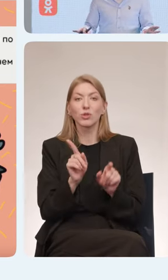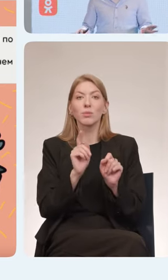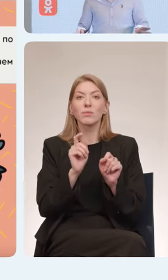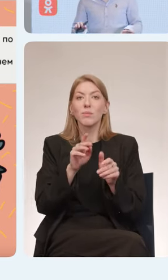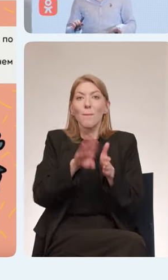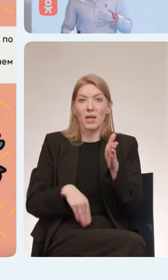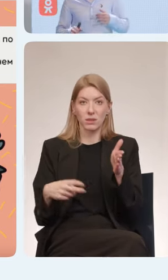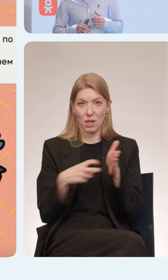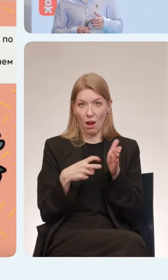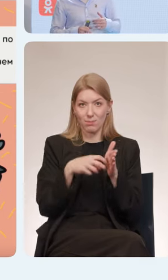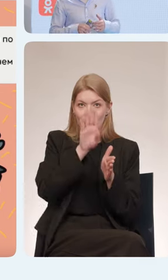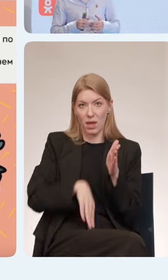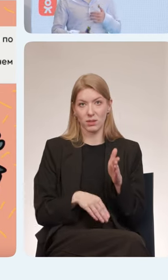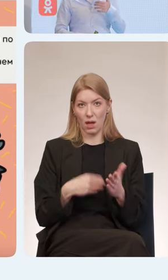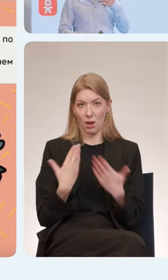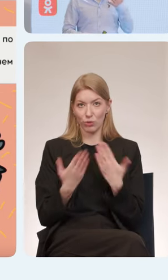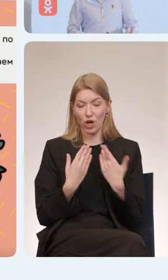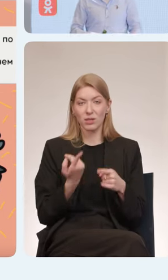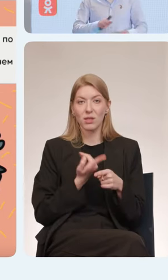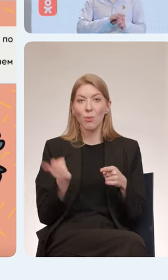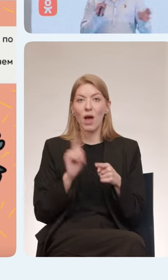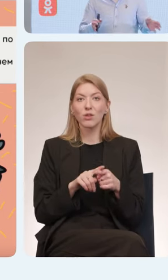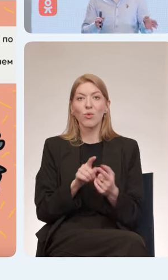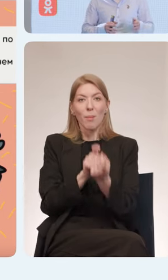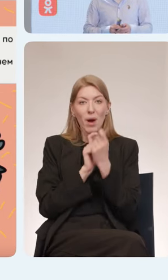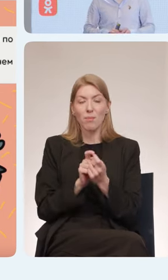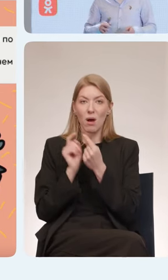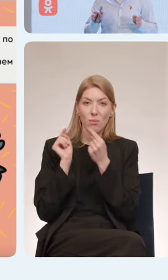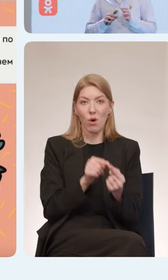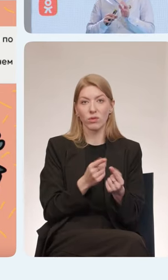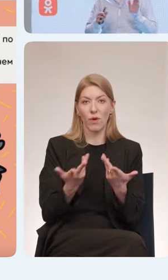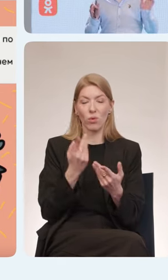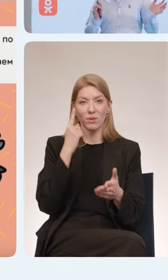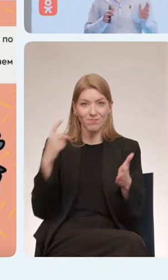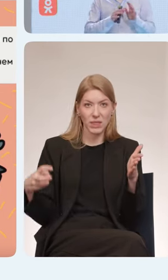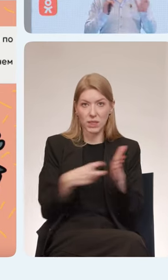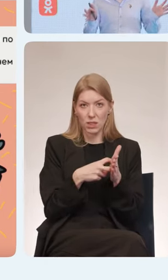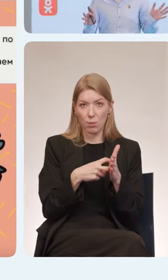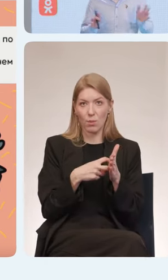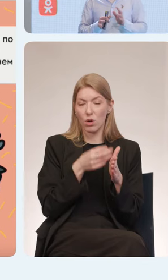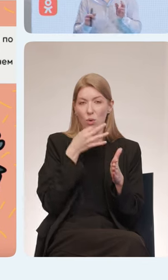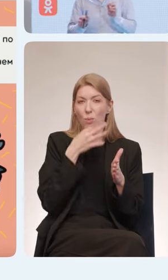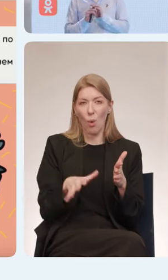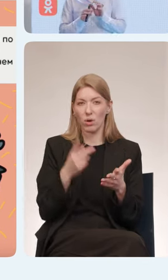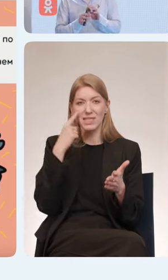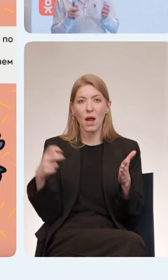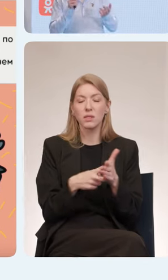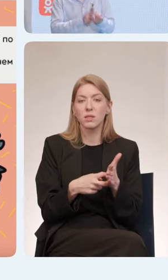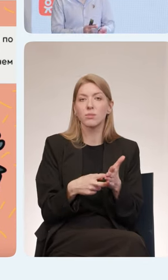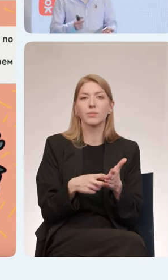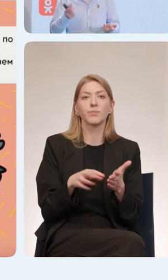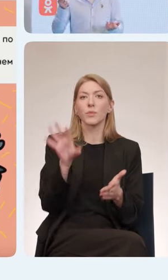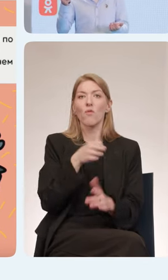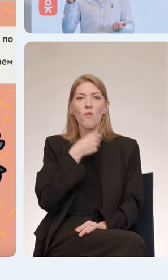стереотипов. Вот. И поэтому направление борьбы со стигмой любого рода, да, со стереотипами там,